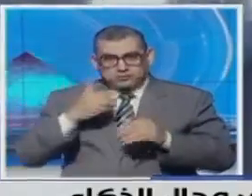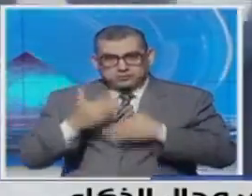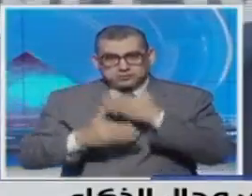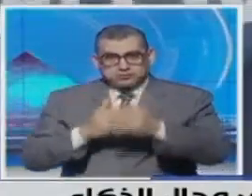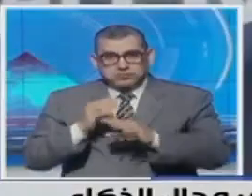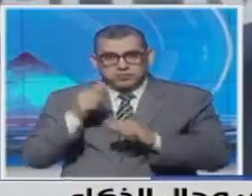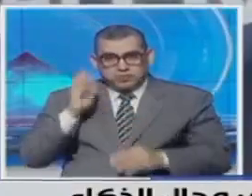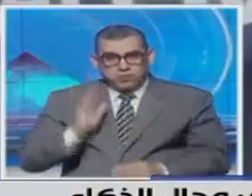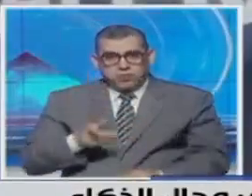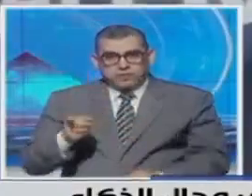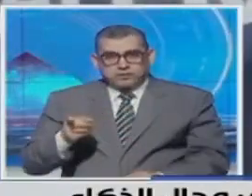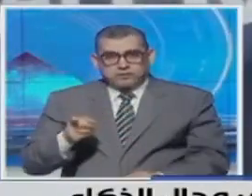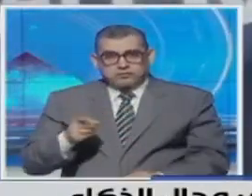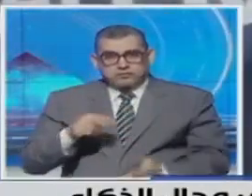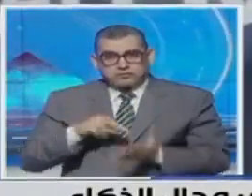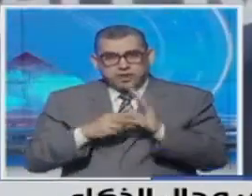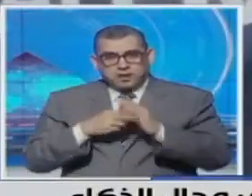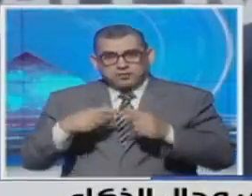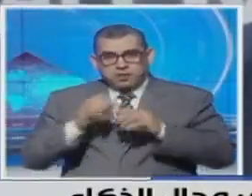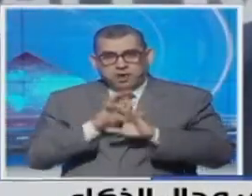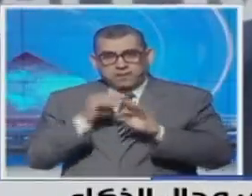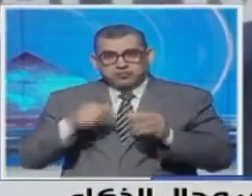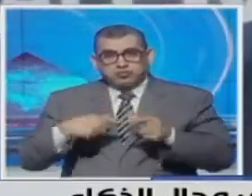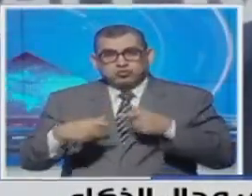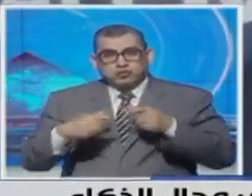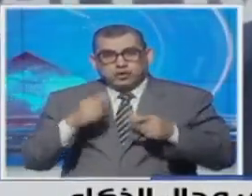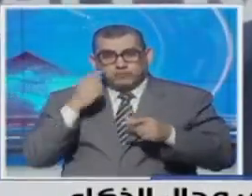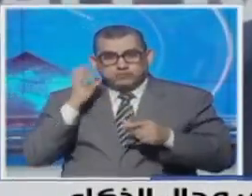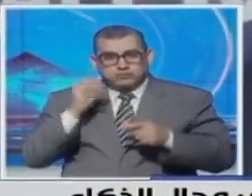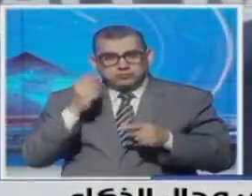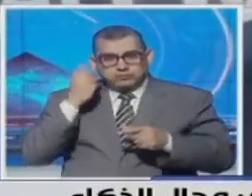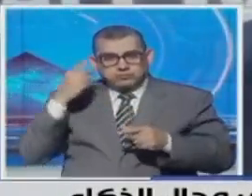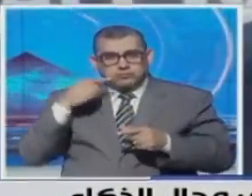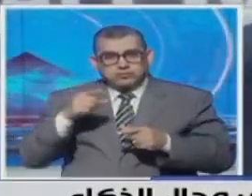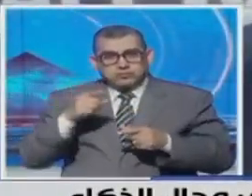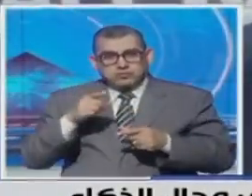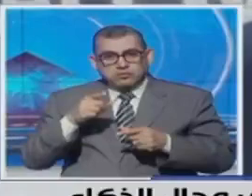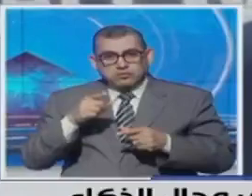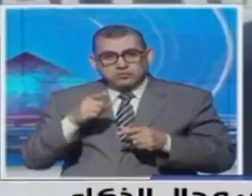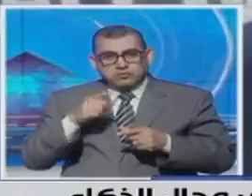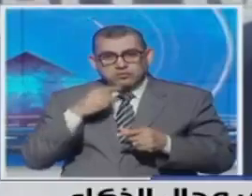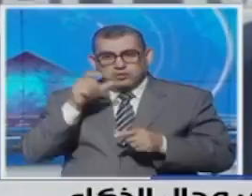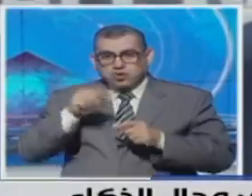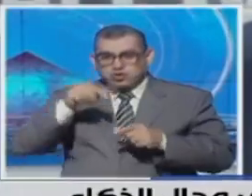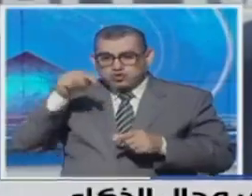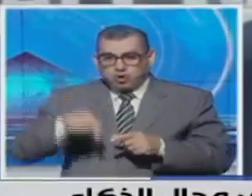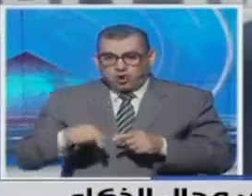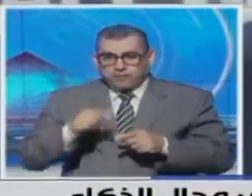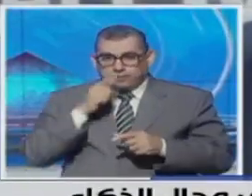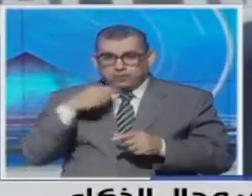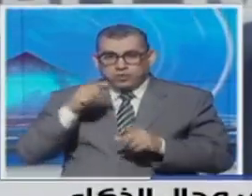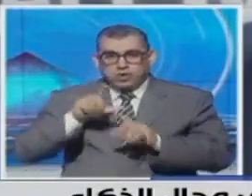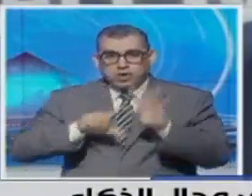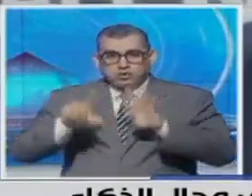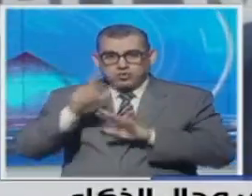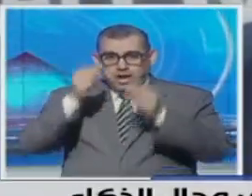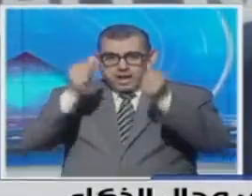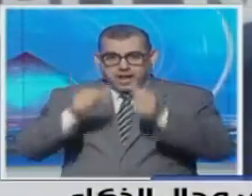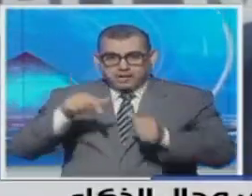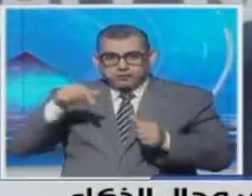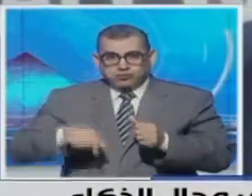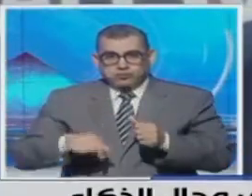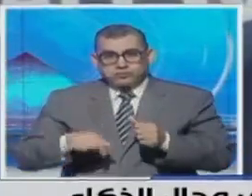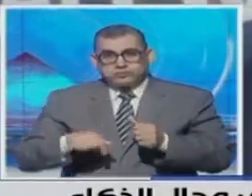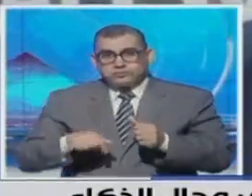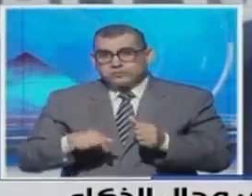يمكن أن تواجه من خلال هذه التكنولوجيا. لعله من حسن الطالع أنه في نفس اليوم مجلس الوزراء أعلن